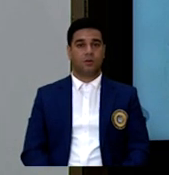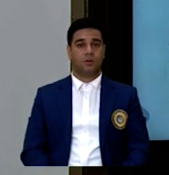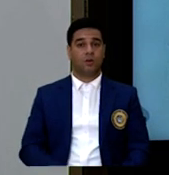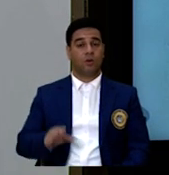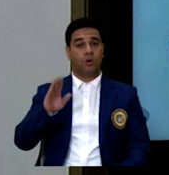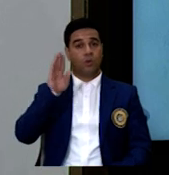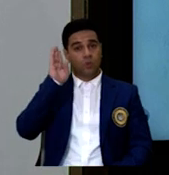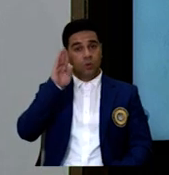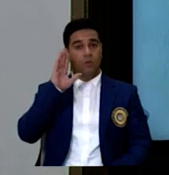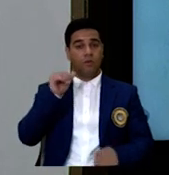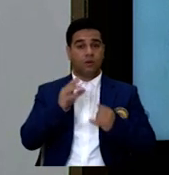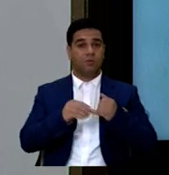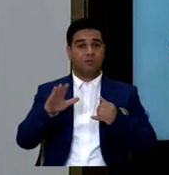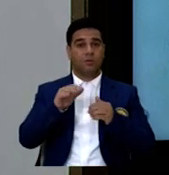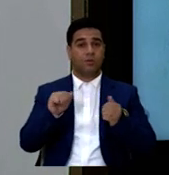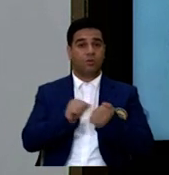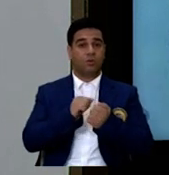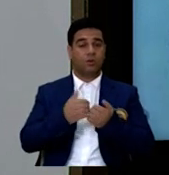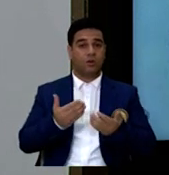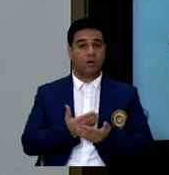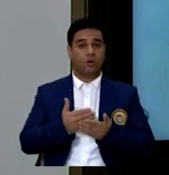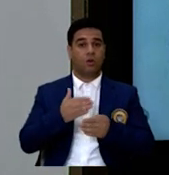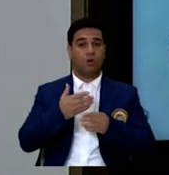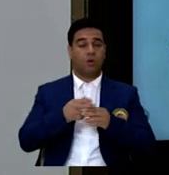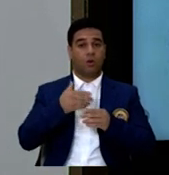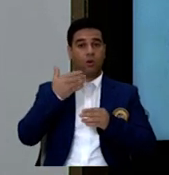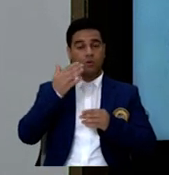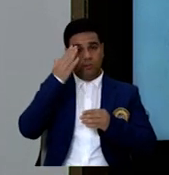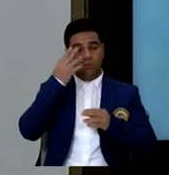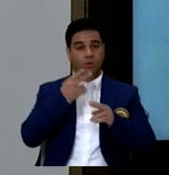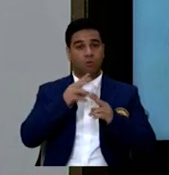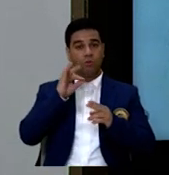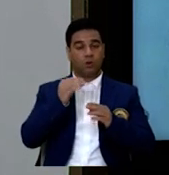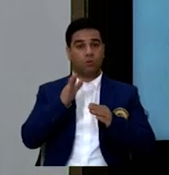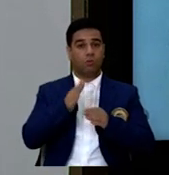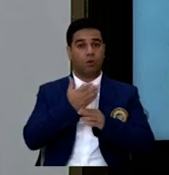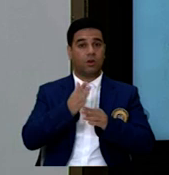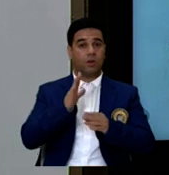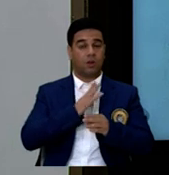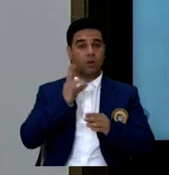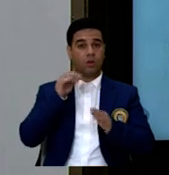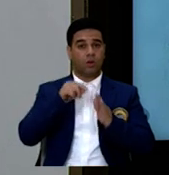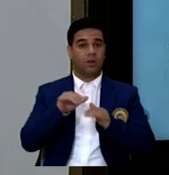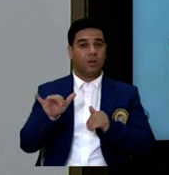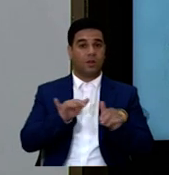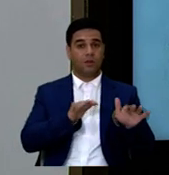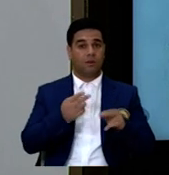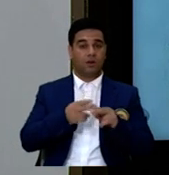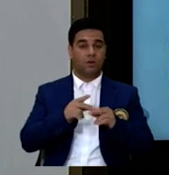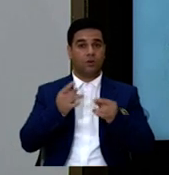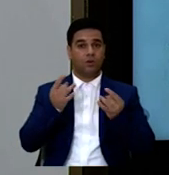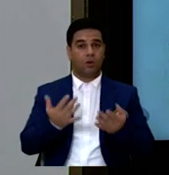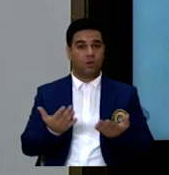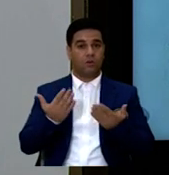Suvda va quruqda yashovchilarda esa oldingi miya yarim sharlarga bo'lingan. Lekin harakatlarning